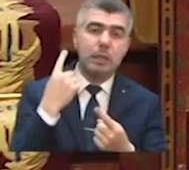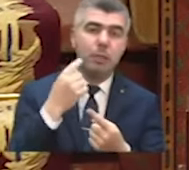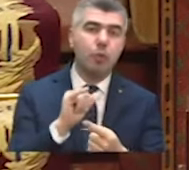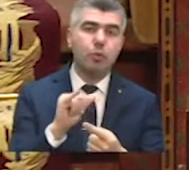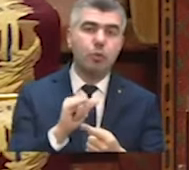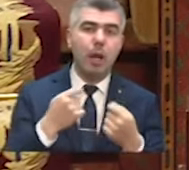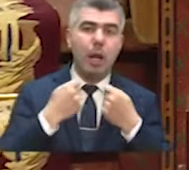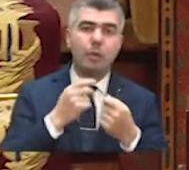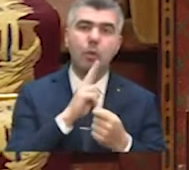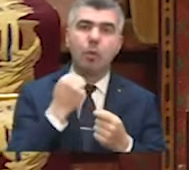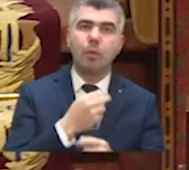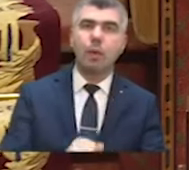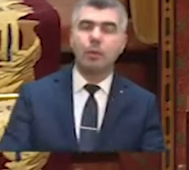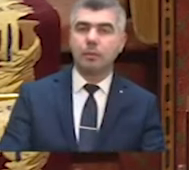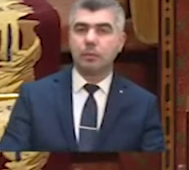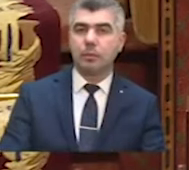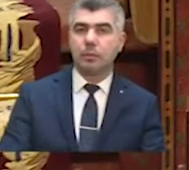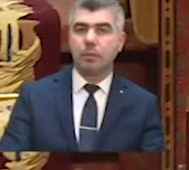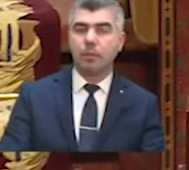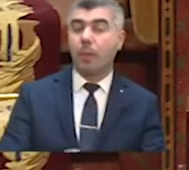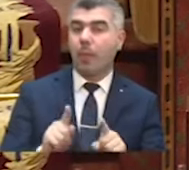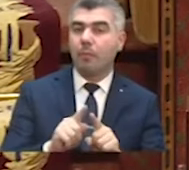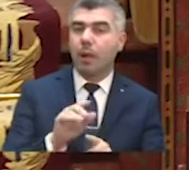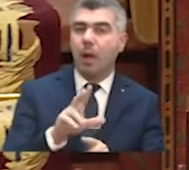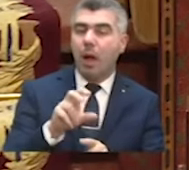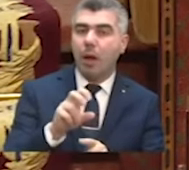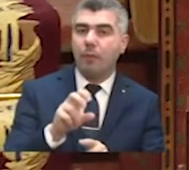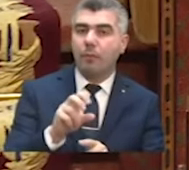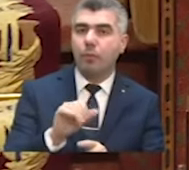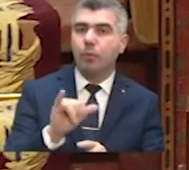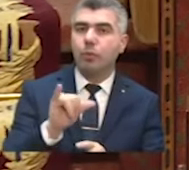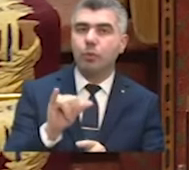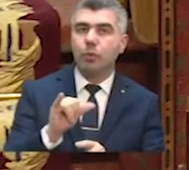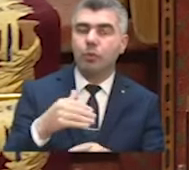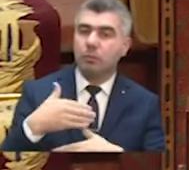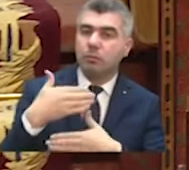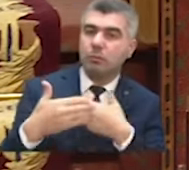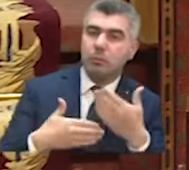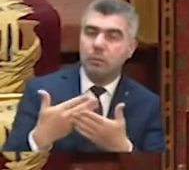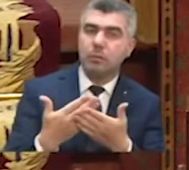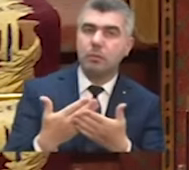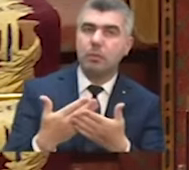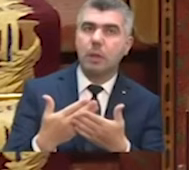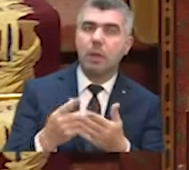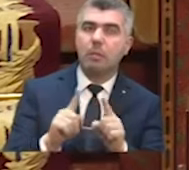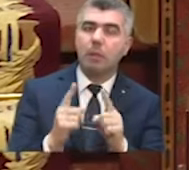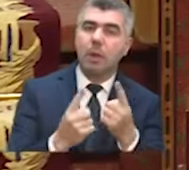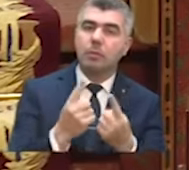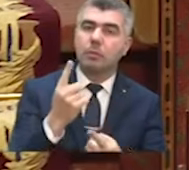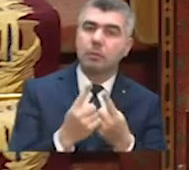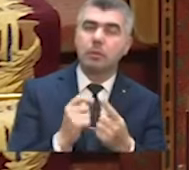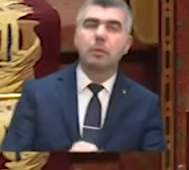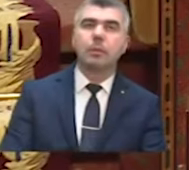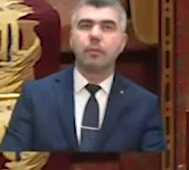رئيس الحكومة الله يحفظكم، دابا حنا ما عرفنا شنو من هنا في هذه الدورة الجاية في المنتصف بعد المنتصف، ديروا